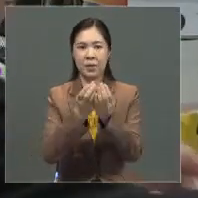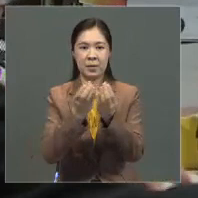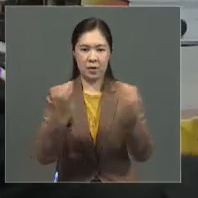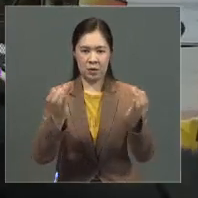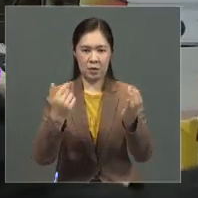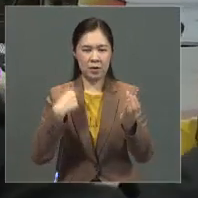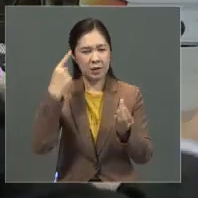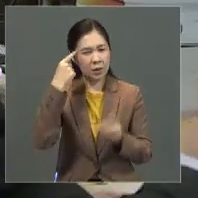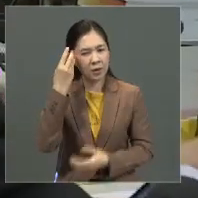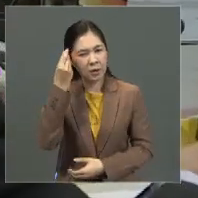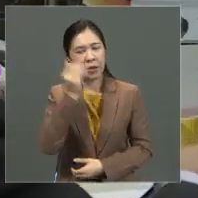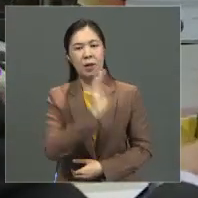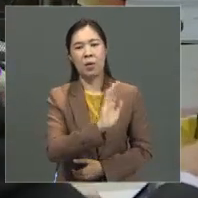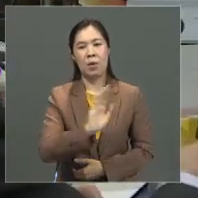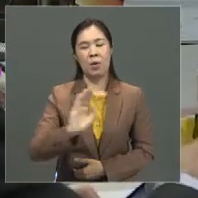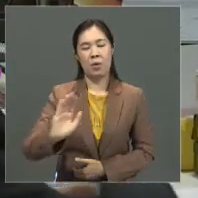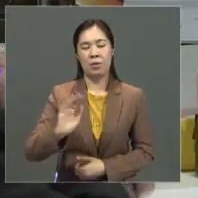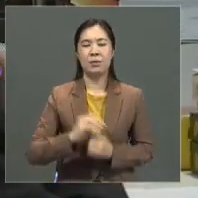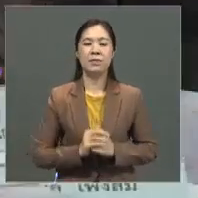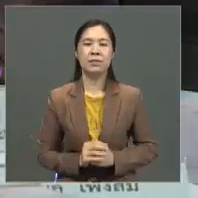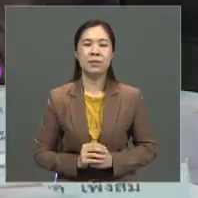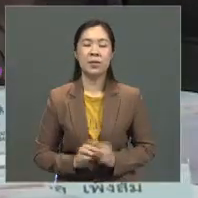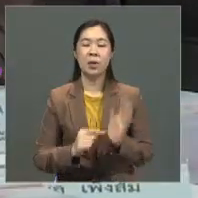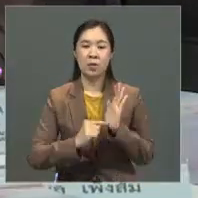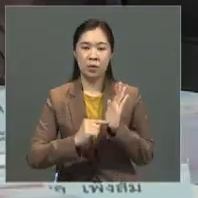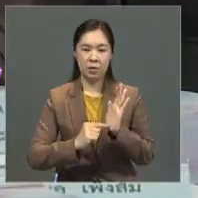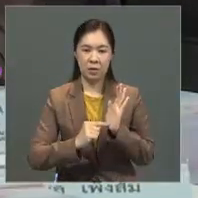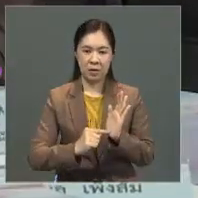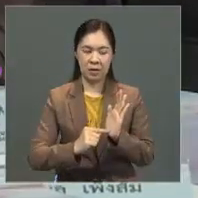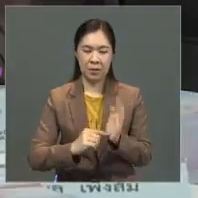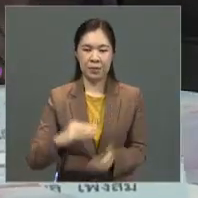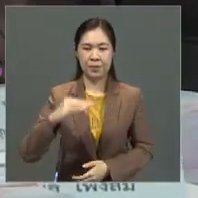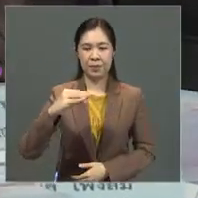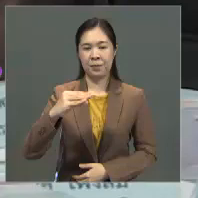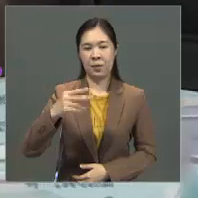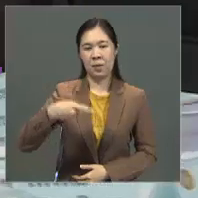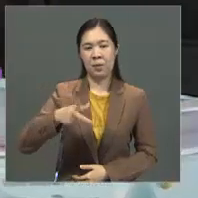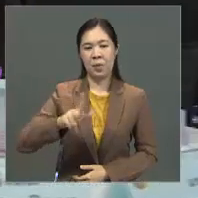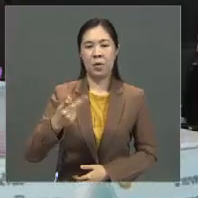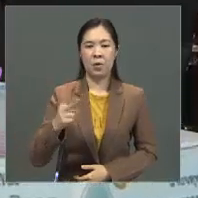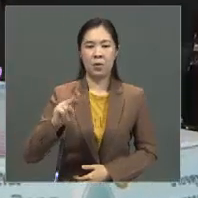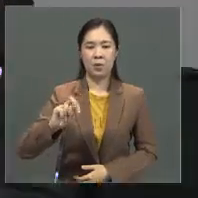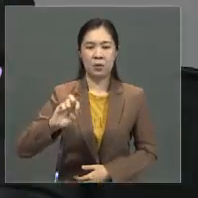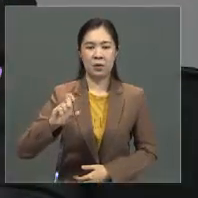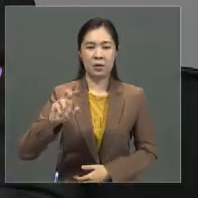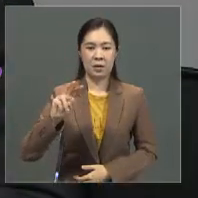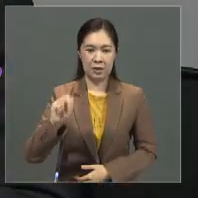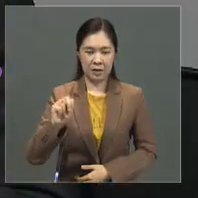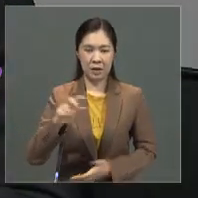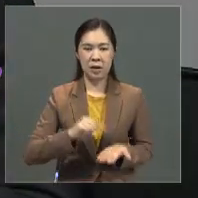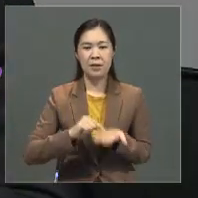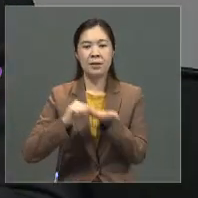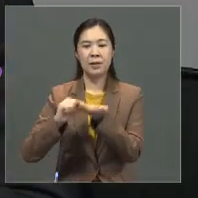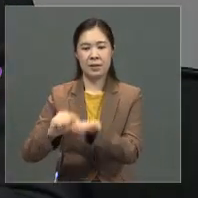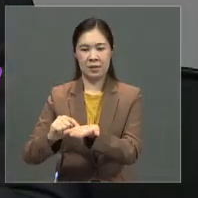ซึ่งมีความเห็นที่หลากหลายค่ะยกตัวอย่างอย่างเช่นนายโพคินพลกุลอดีตประธานรัฐสภาที่เสนอให้มีการ